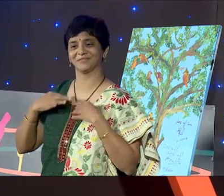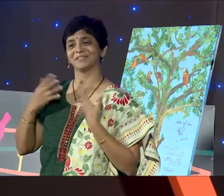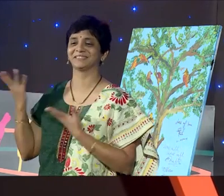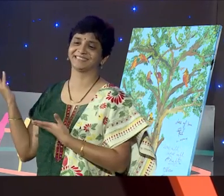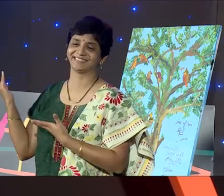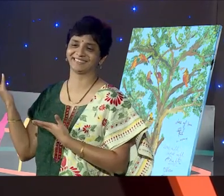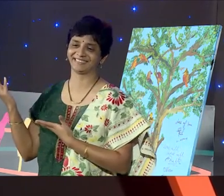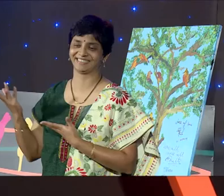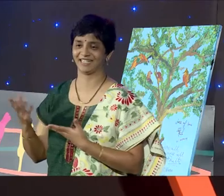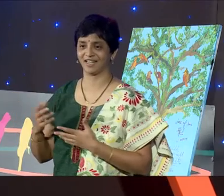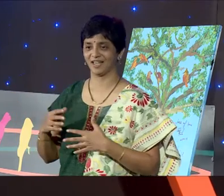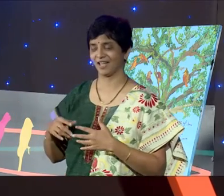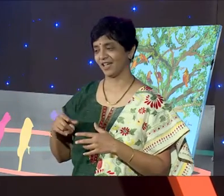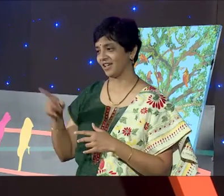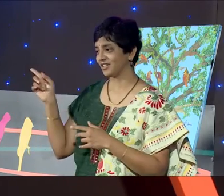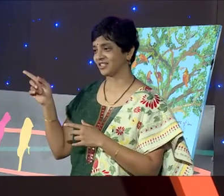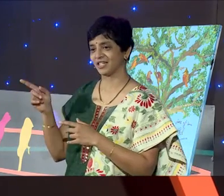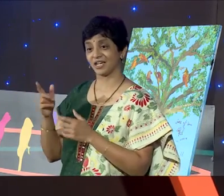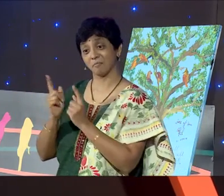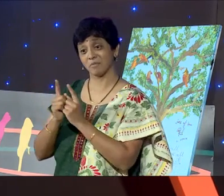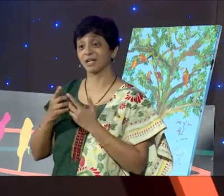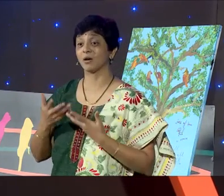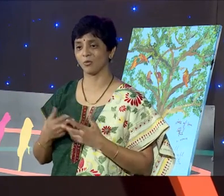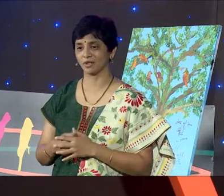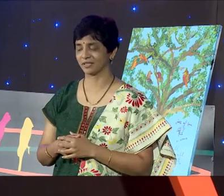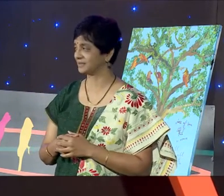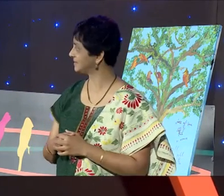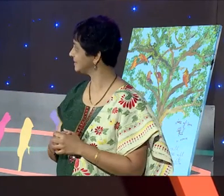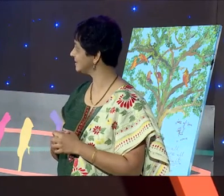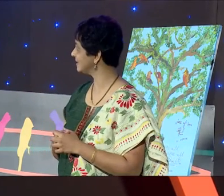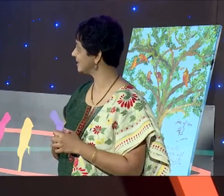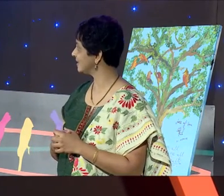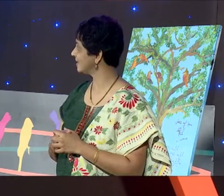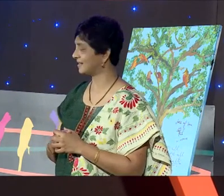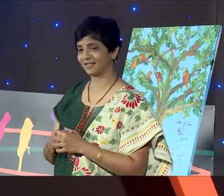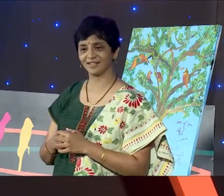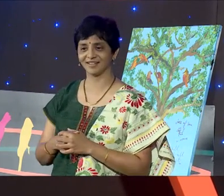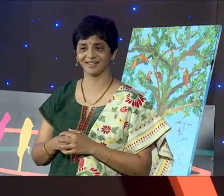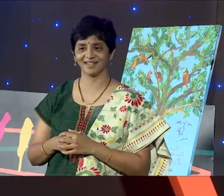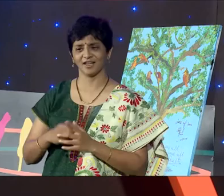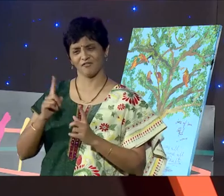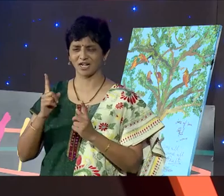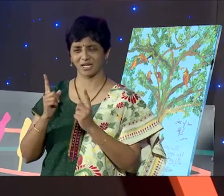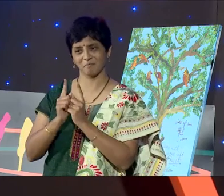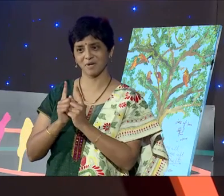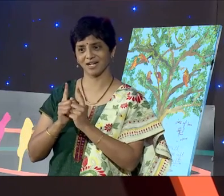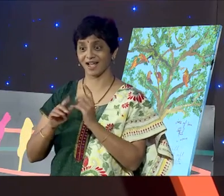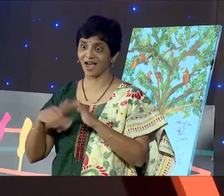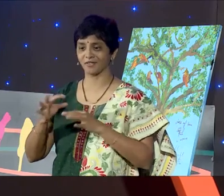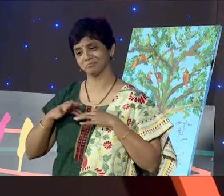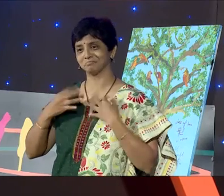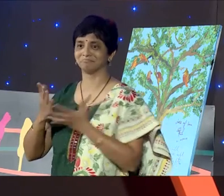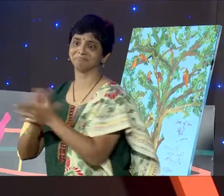को पहचान हुई, और फिर एक ऐसा कमाल हुआ कि बस हमने उसको जाने ही नहीं दिया, वो वहीं की होके रह गई।